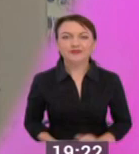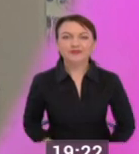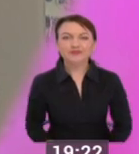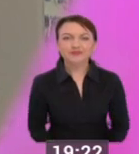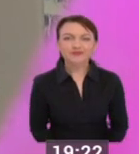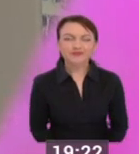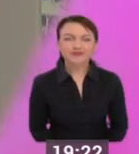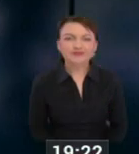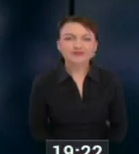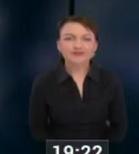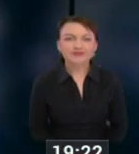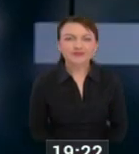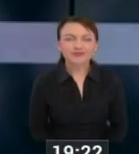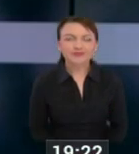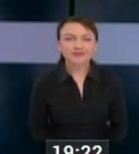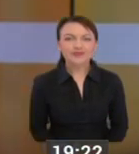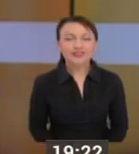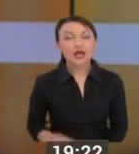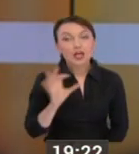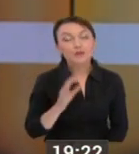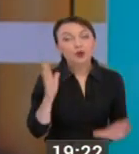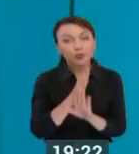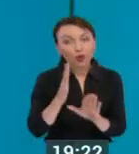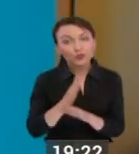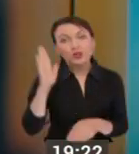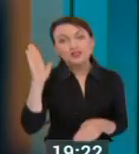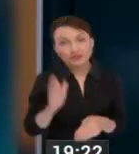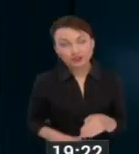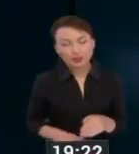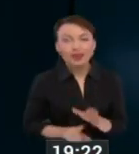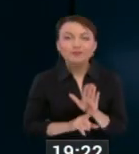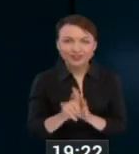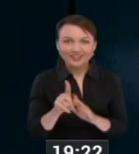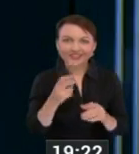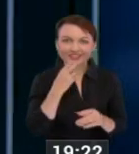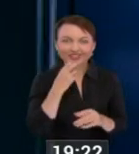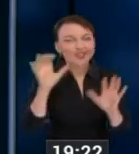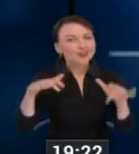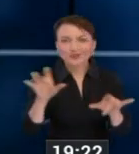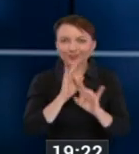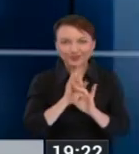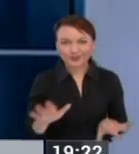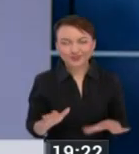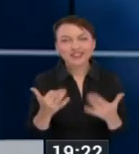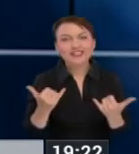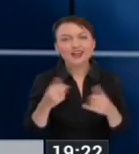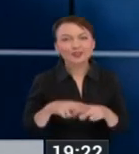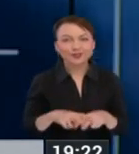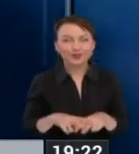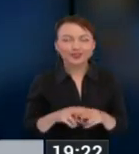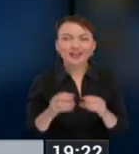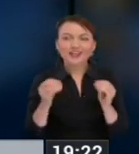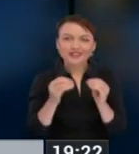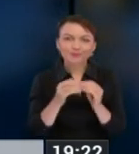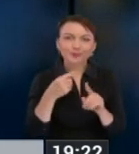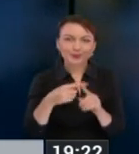Київ. І про погоду на завершення. Починайте усміхатись, дощу не буде. Зараз у столиці 10